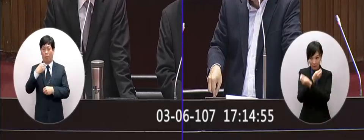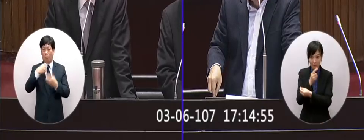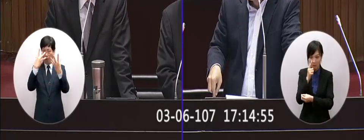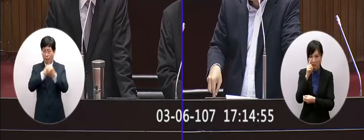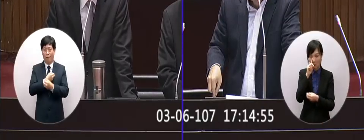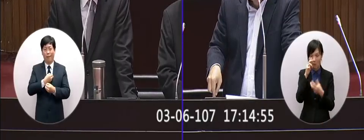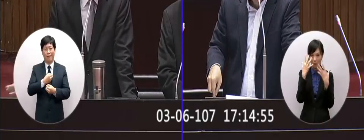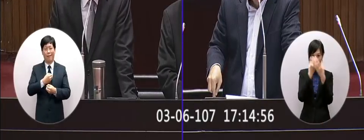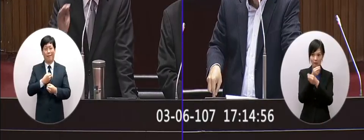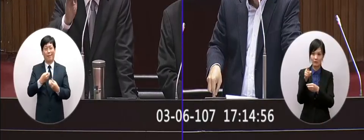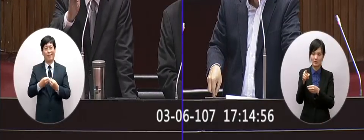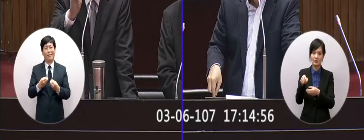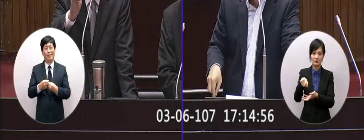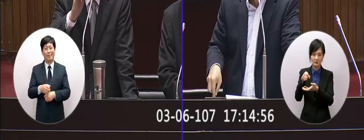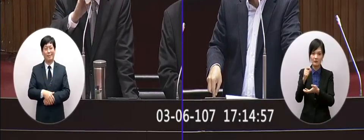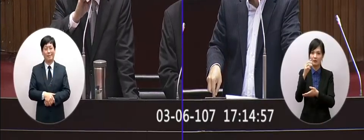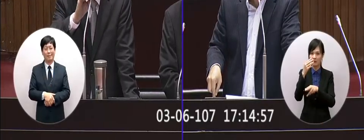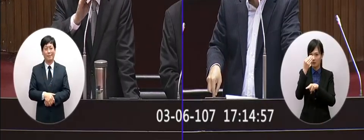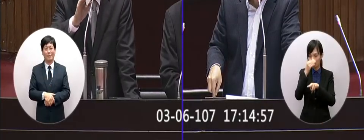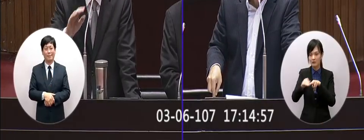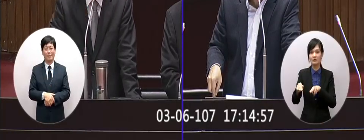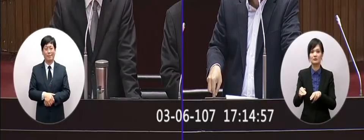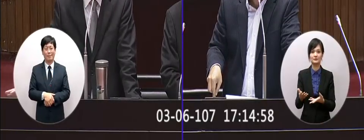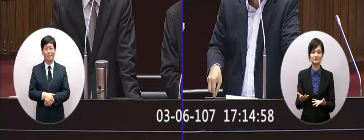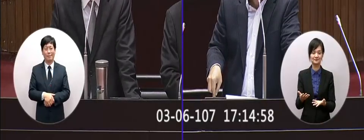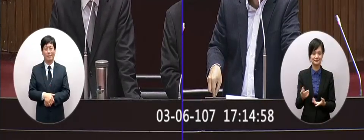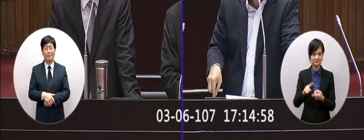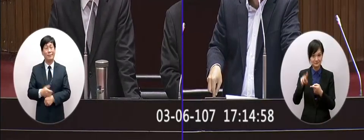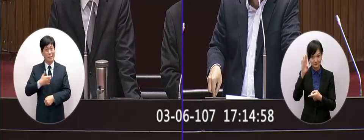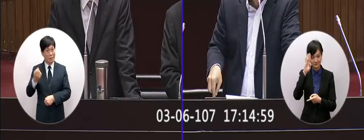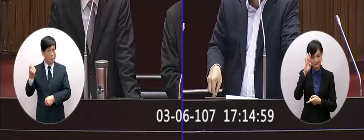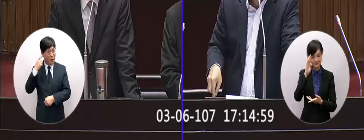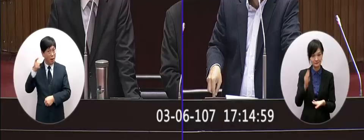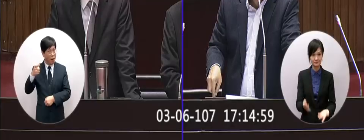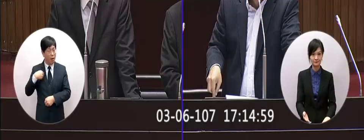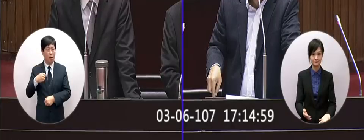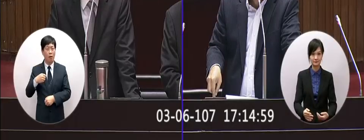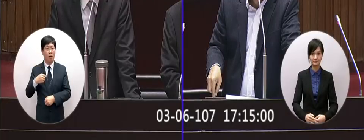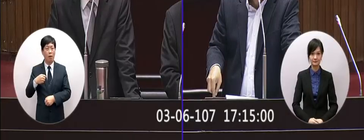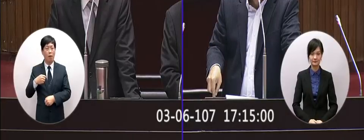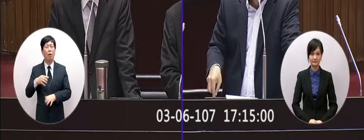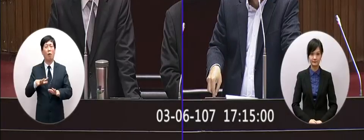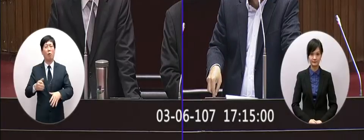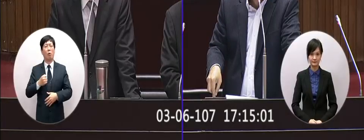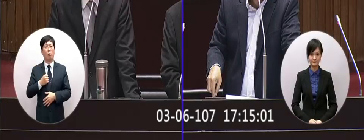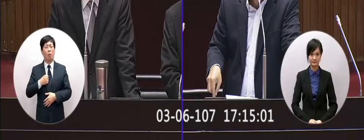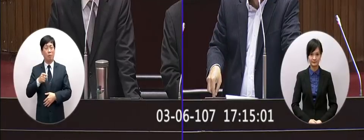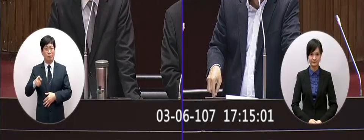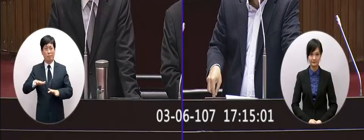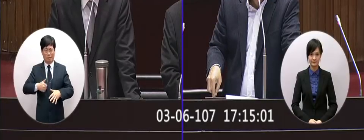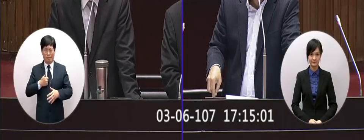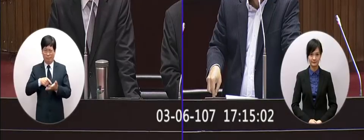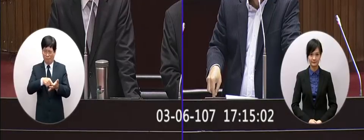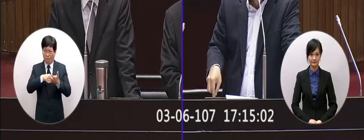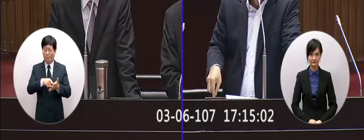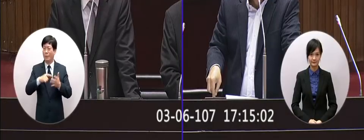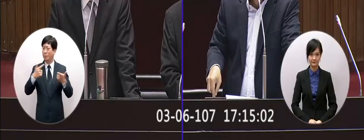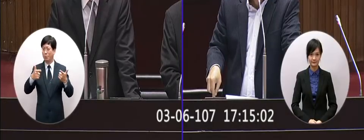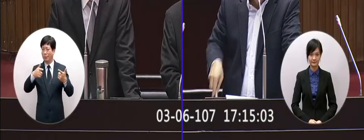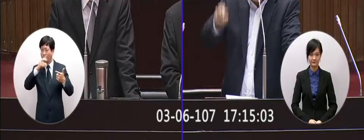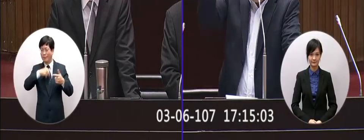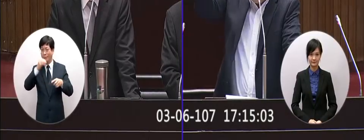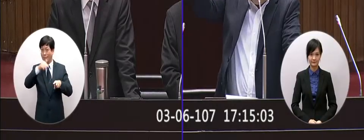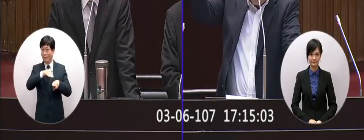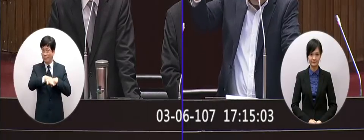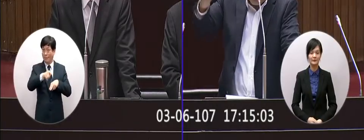的。 不过我刚听， 临时都变无听过。 我刚听你的咨询，我现在应该可以了解，你争取的不是高铁